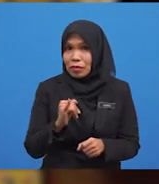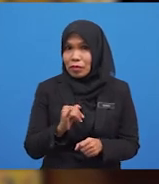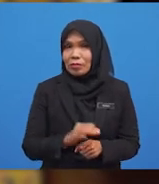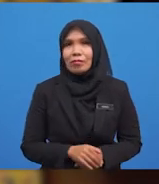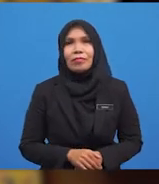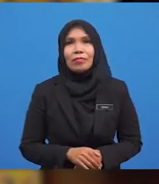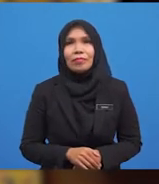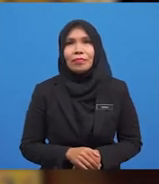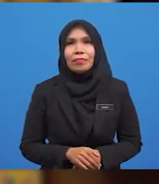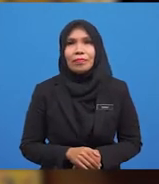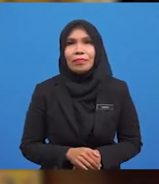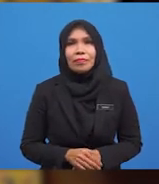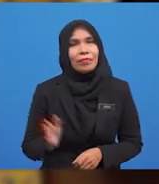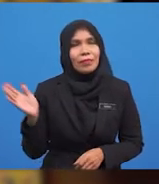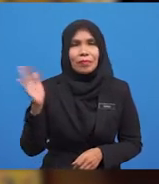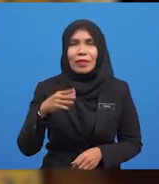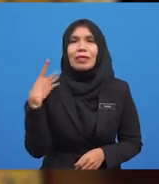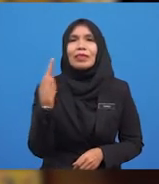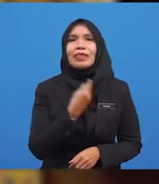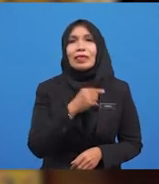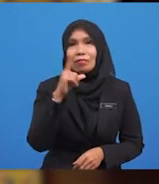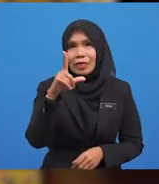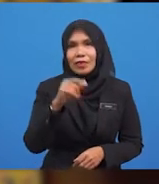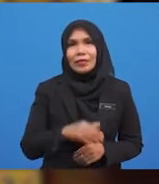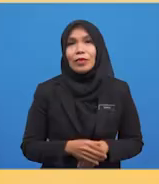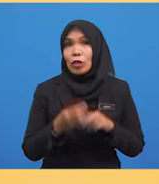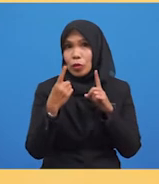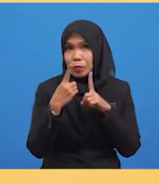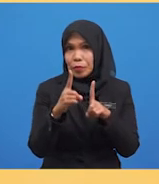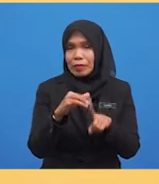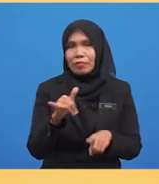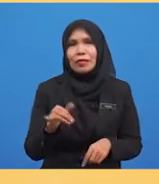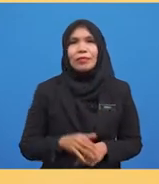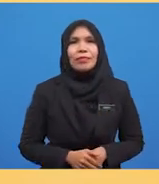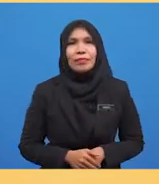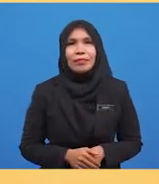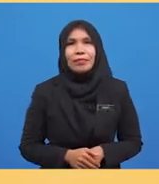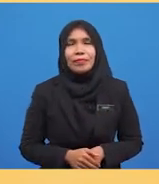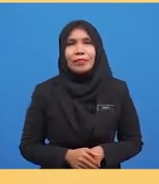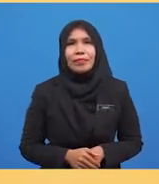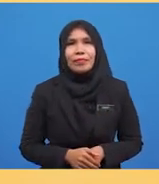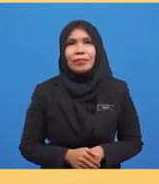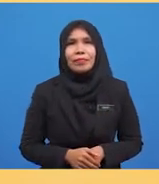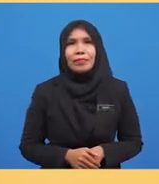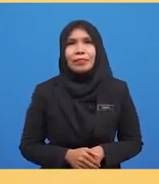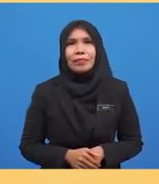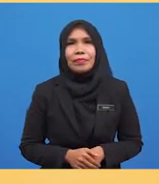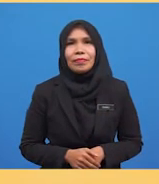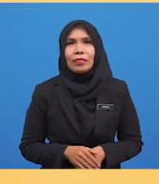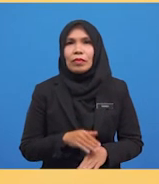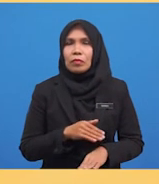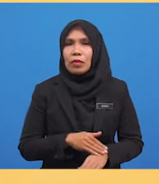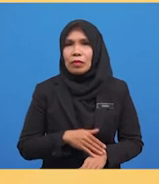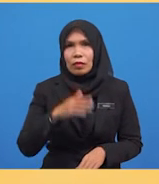tadi? Mari kita lihat jawapannya. Jawapan bagi soalan ini ialah,